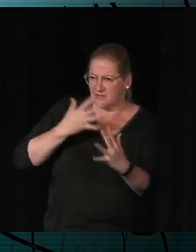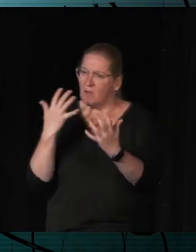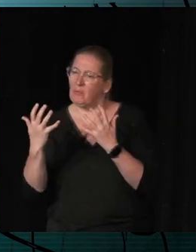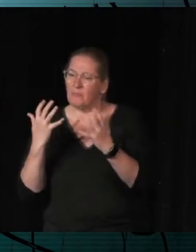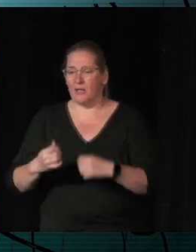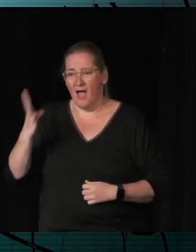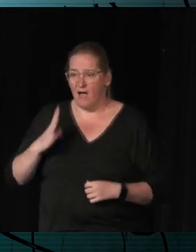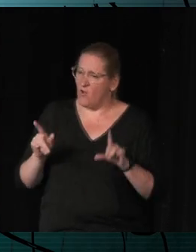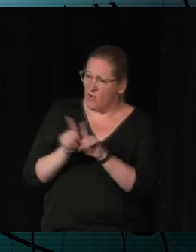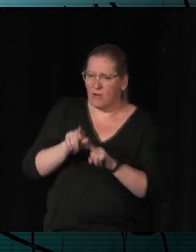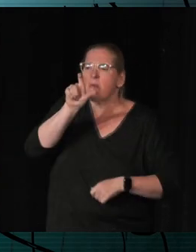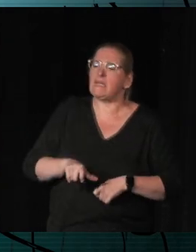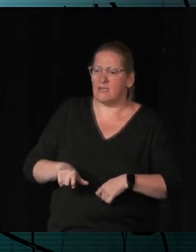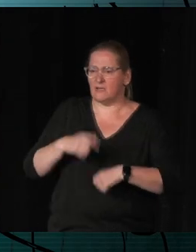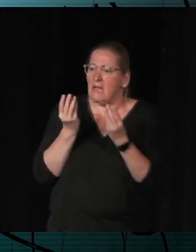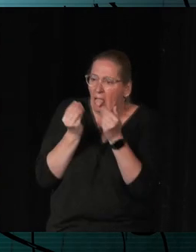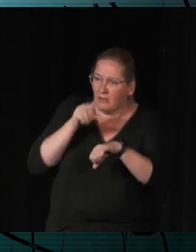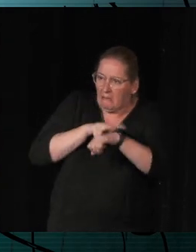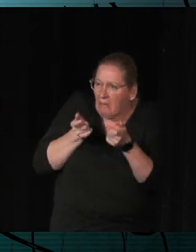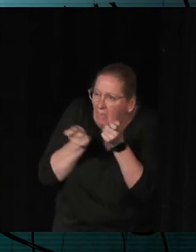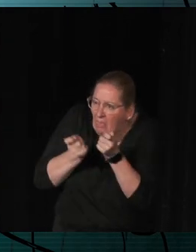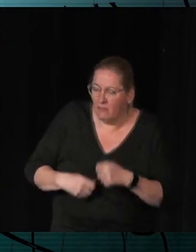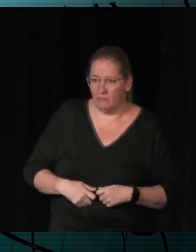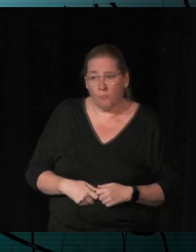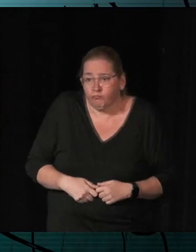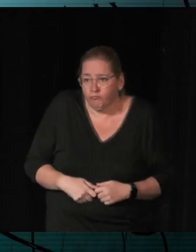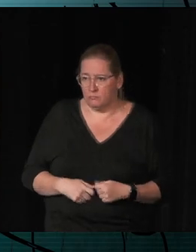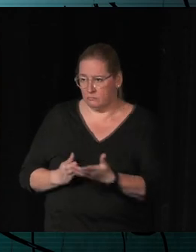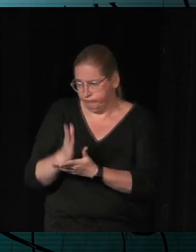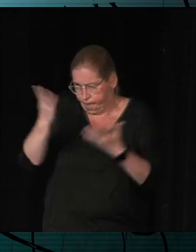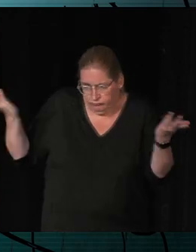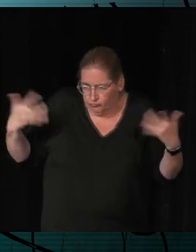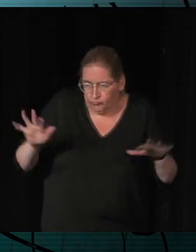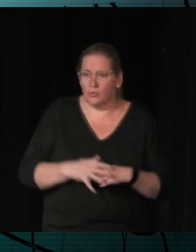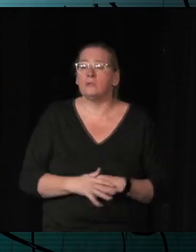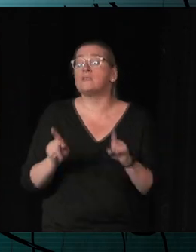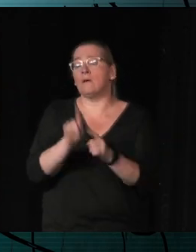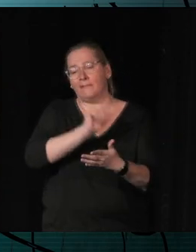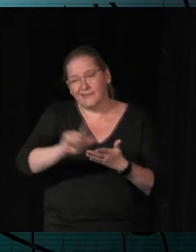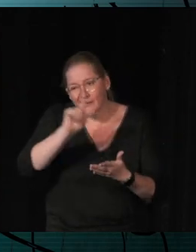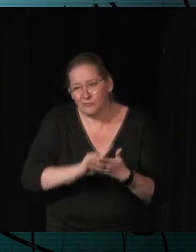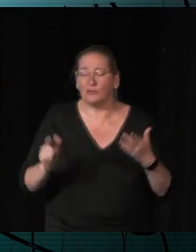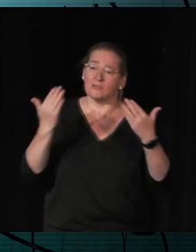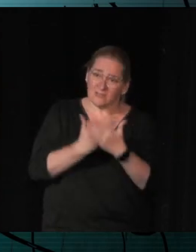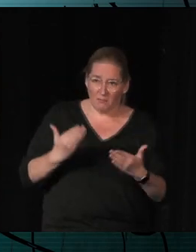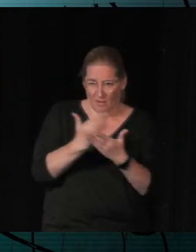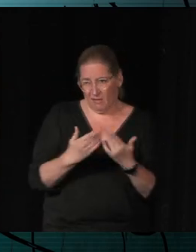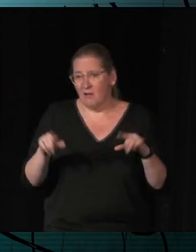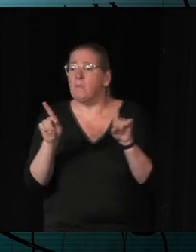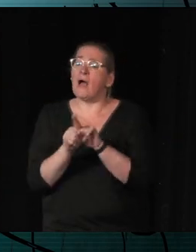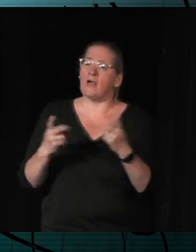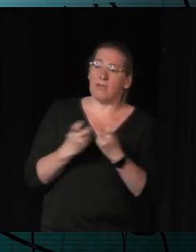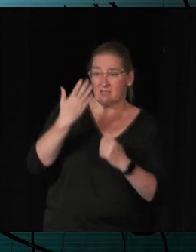faut continuer pareil et cetera alors que maintenant c'est très très différent c'est comme ben c'est comme je pense la littérature comme le cinéma plus on fait un